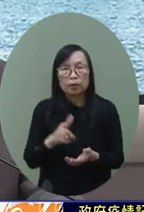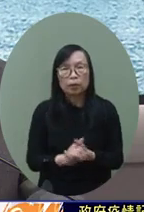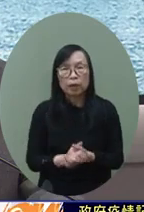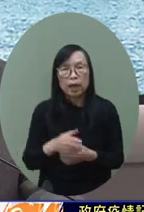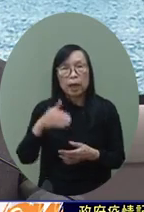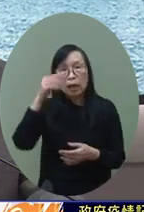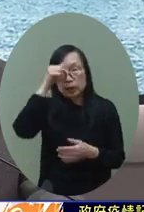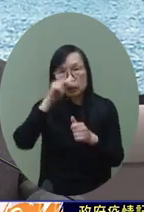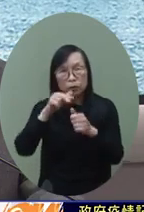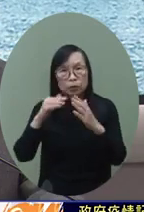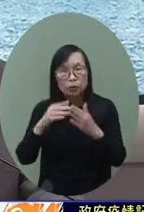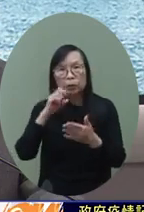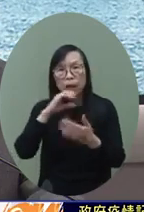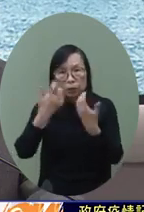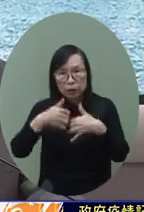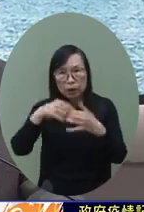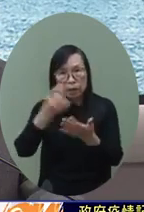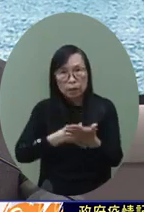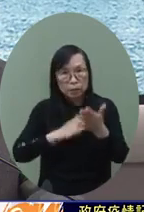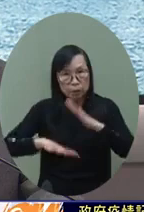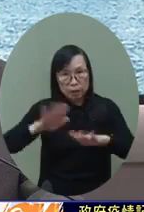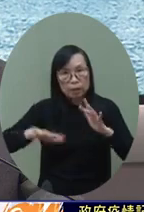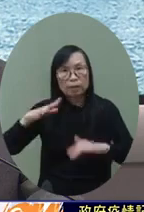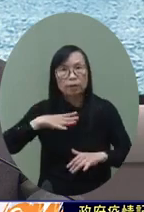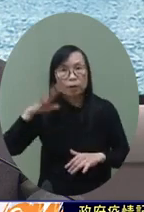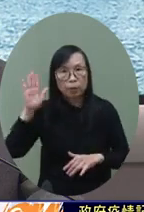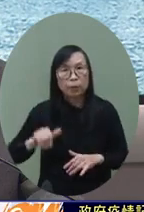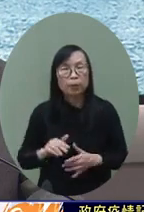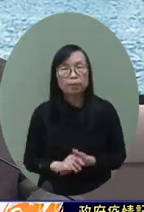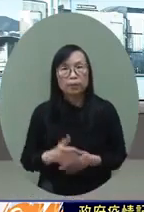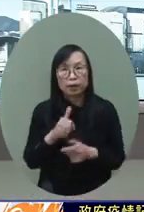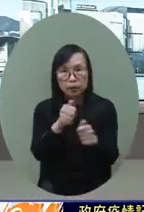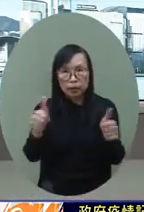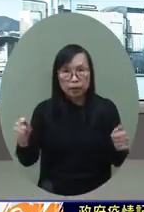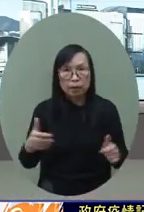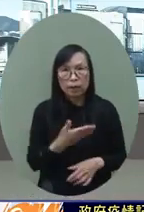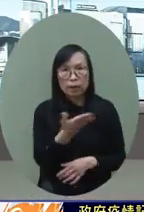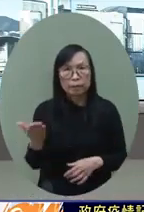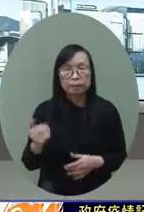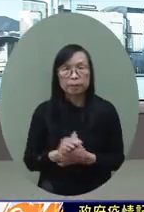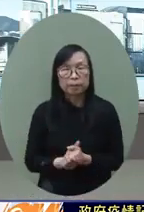都會有既定嘅機制咧嚟到去處理呢啲情況嘅。 好多謝各位。